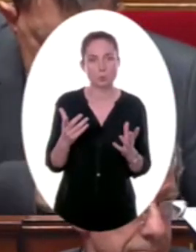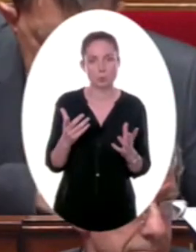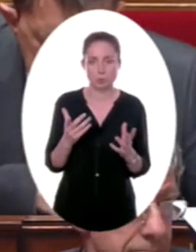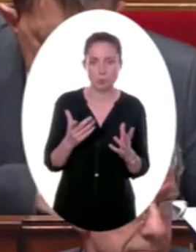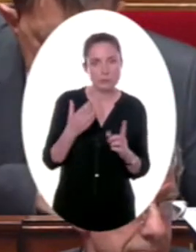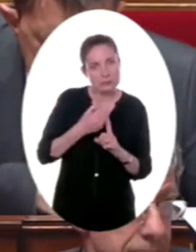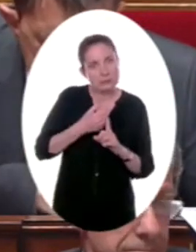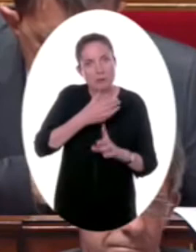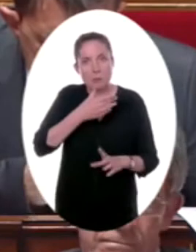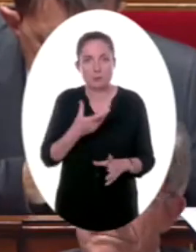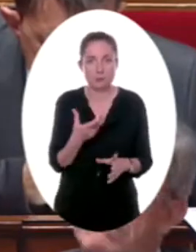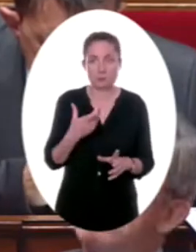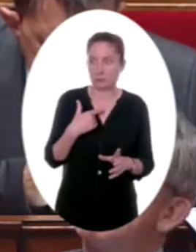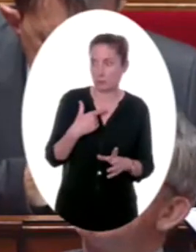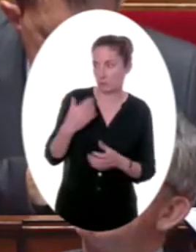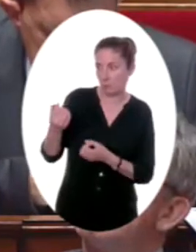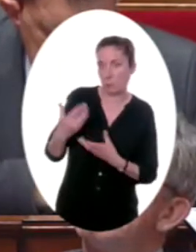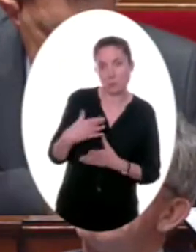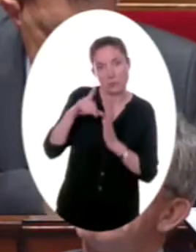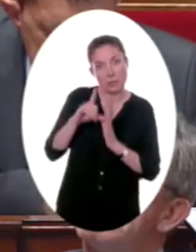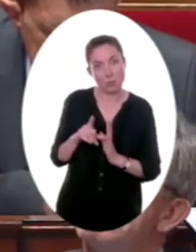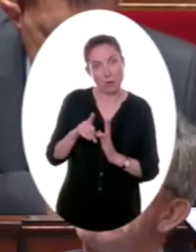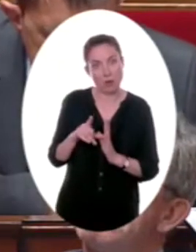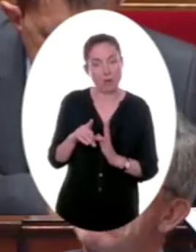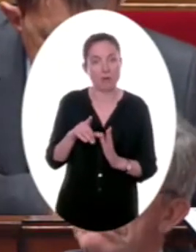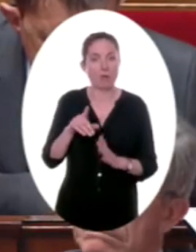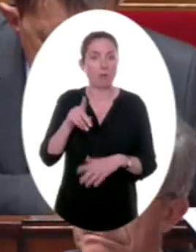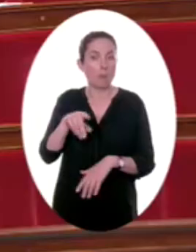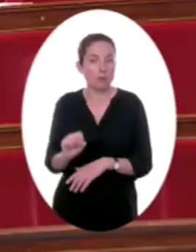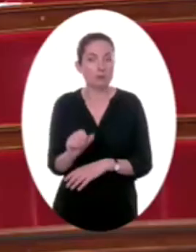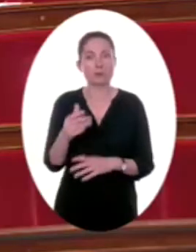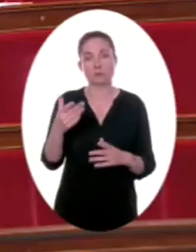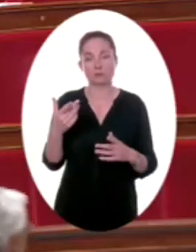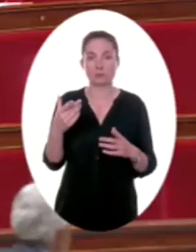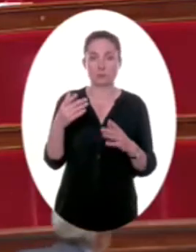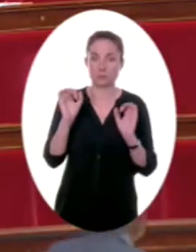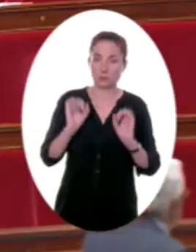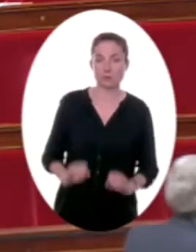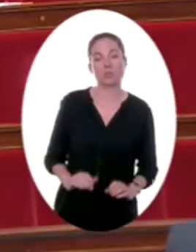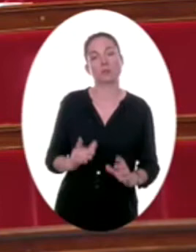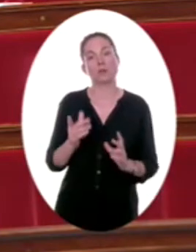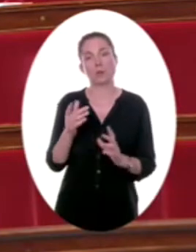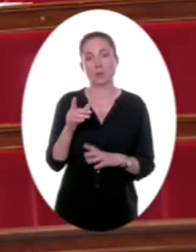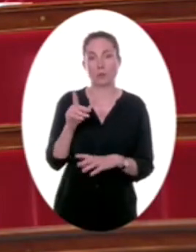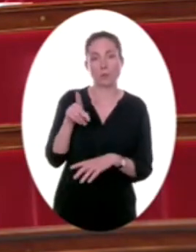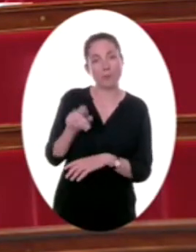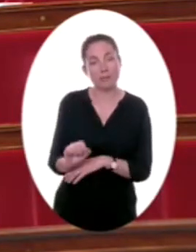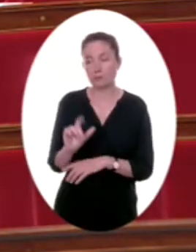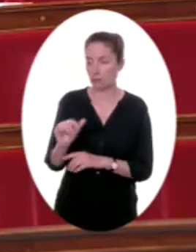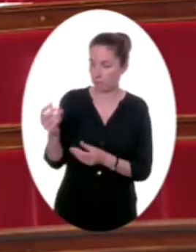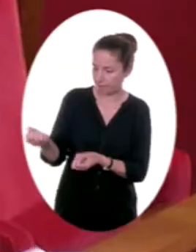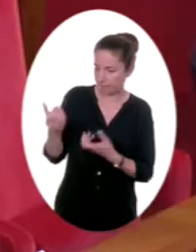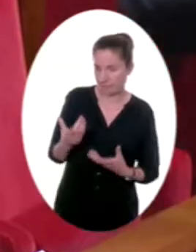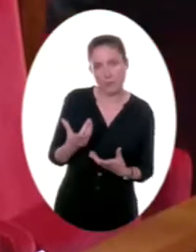extenso une proposition de loi socialiste déposé par un sénateur socialiste, Didier Guillaume, et je